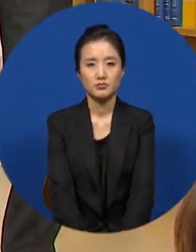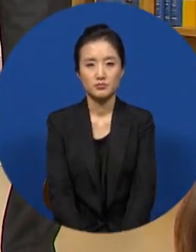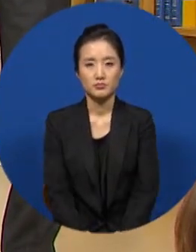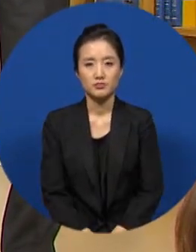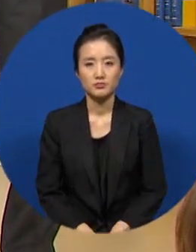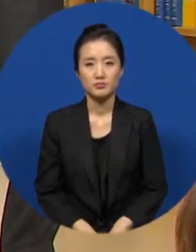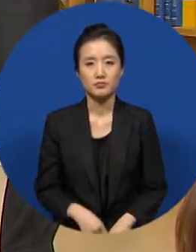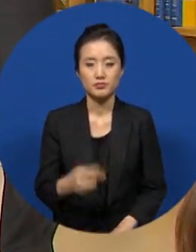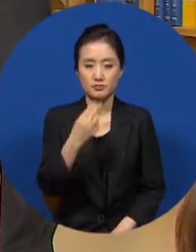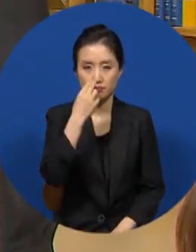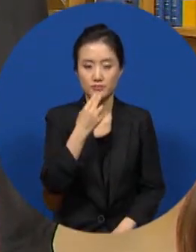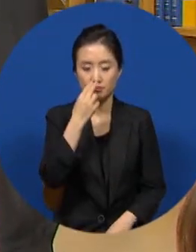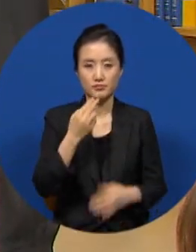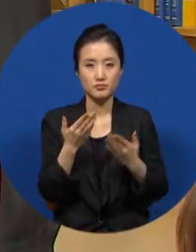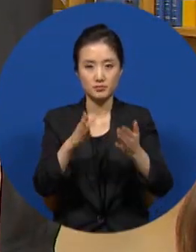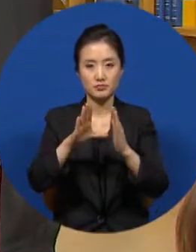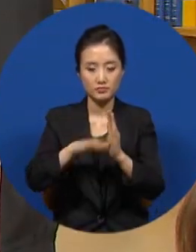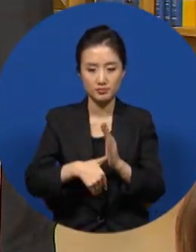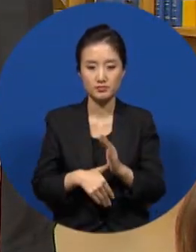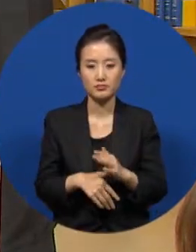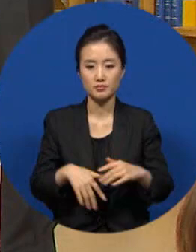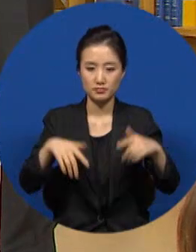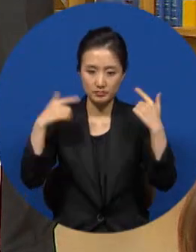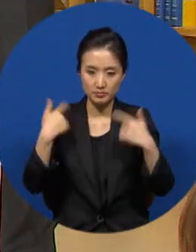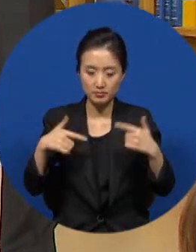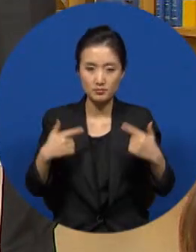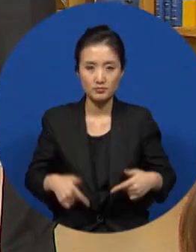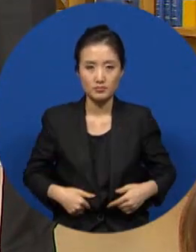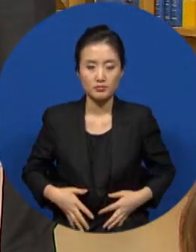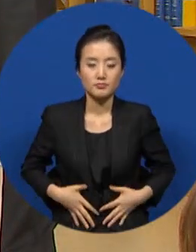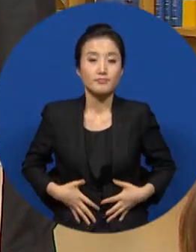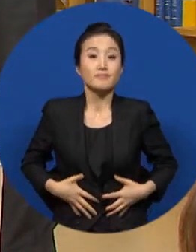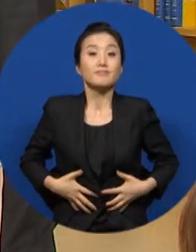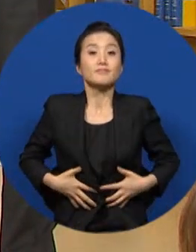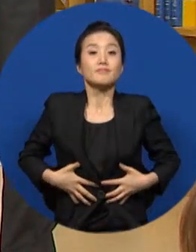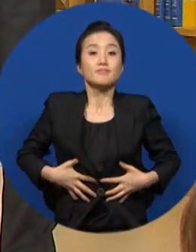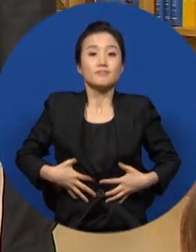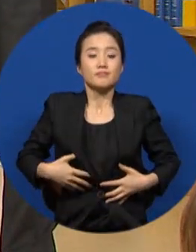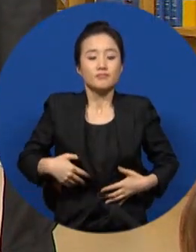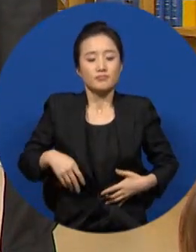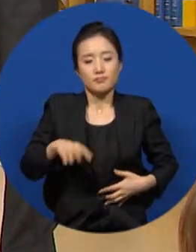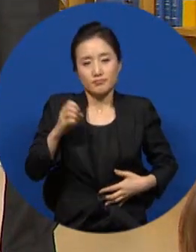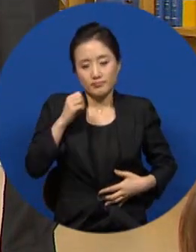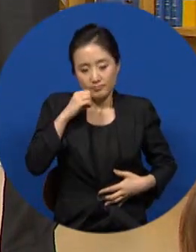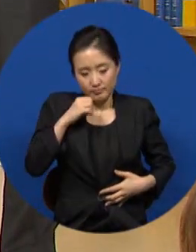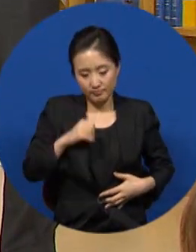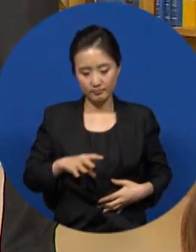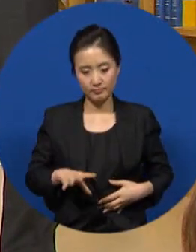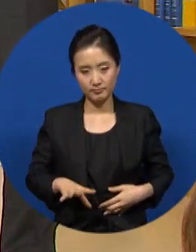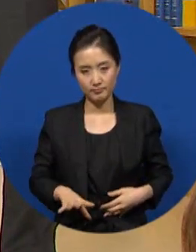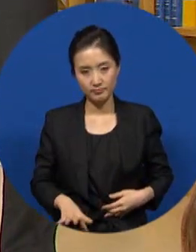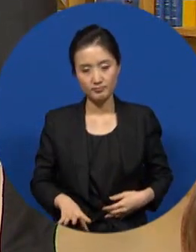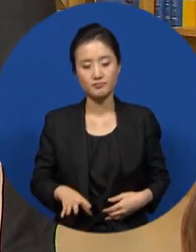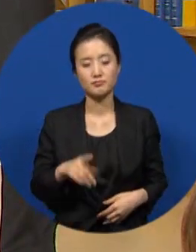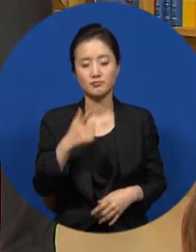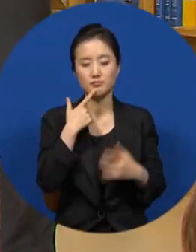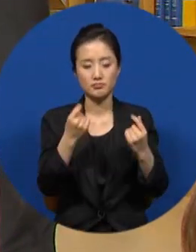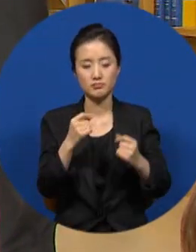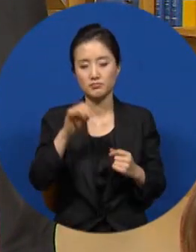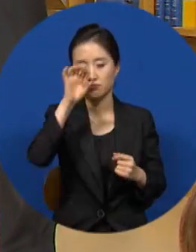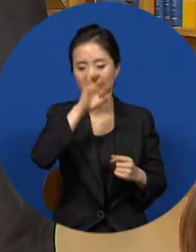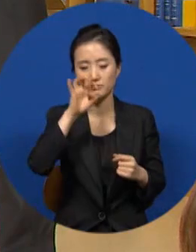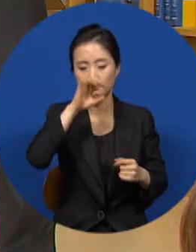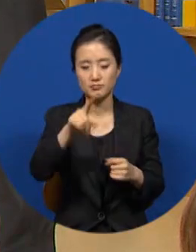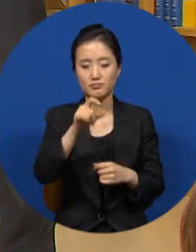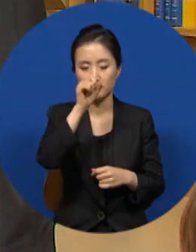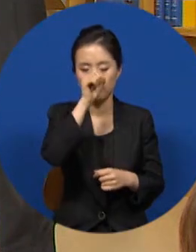산소를 호흡하는데 상상하기를 배꼽을 하늘 올렸다가 내려갈 때는 몸속에 있는 모든 질병이라든지 안 좋은 검은색의 탁한